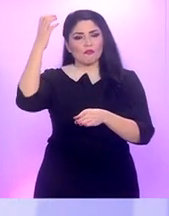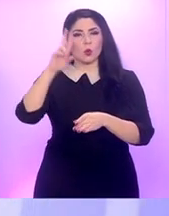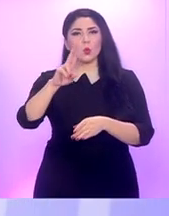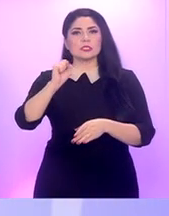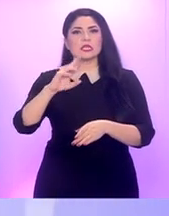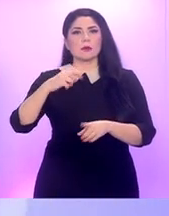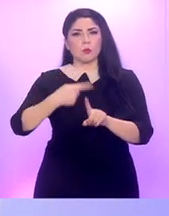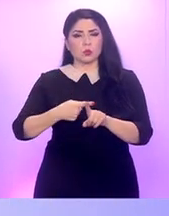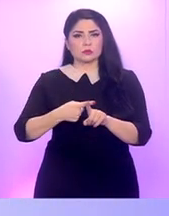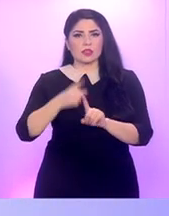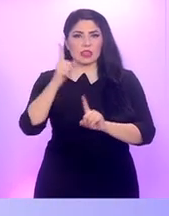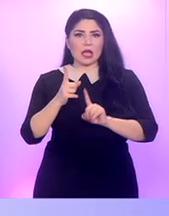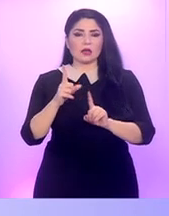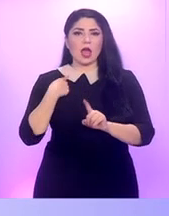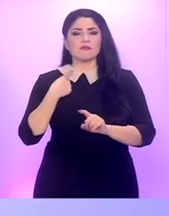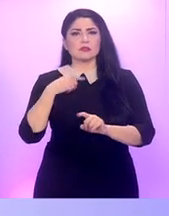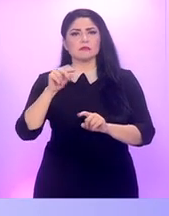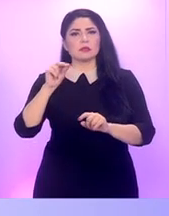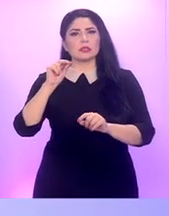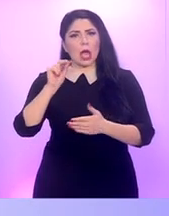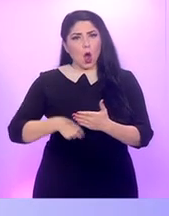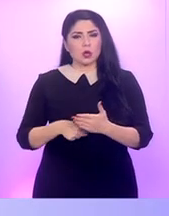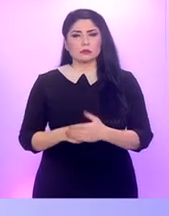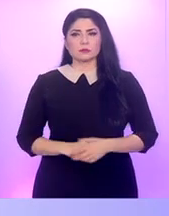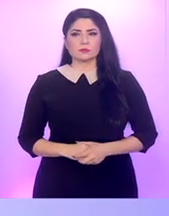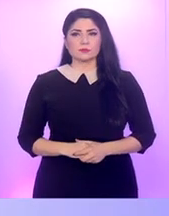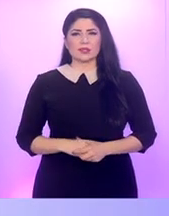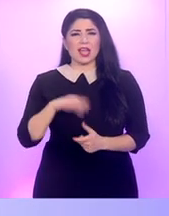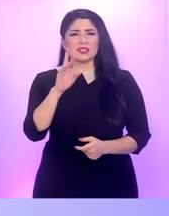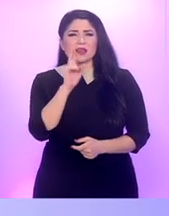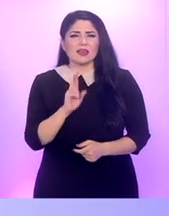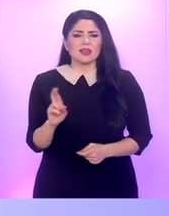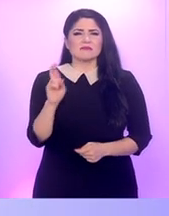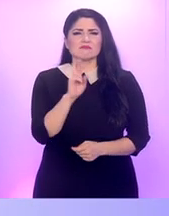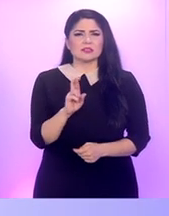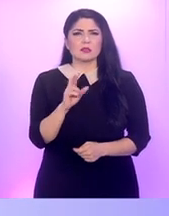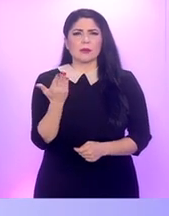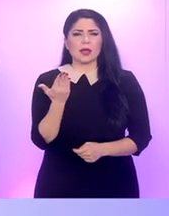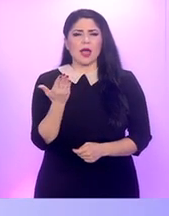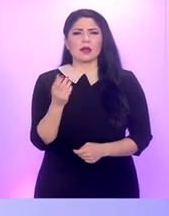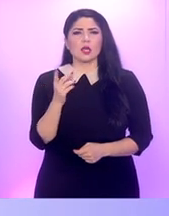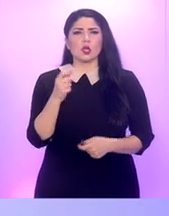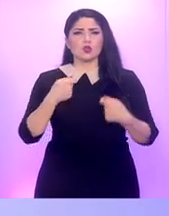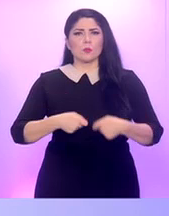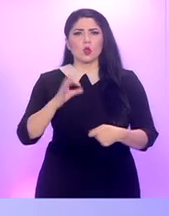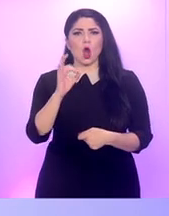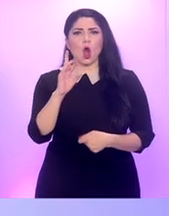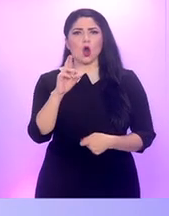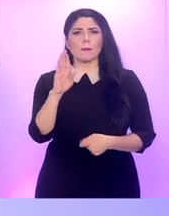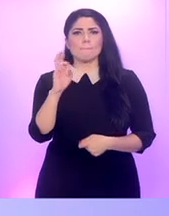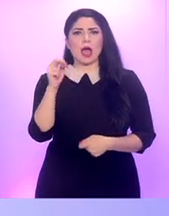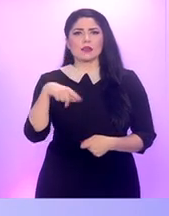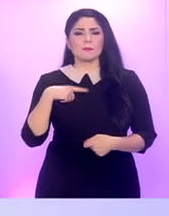Mai degrabă, în acest moment, această insistență pe care domnul Orban o avea în